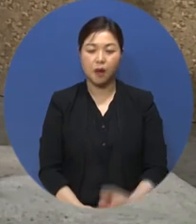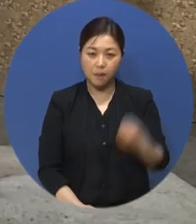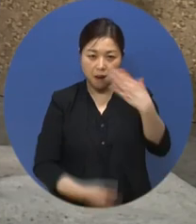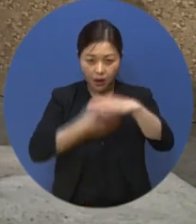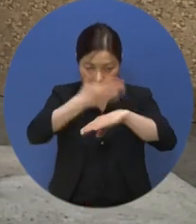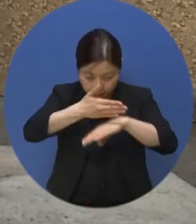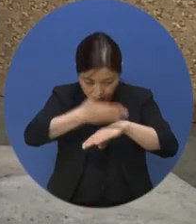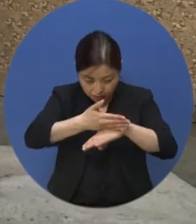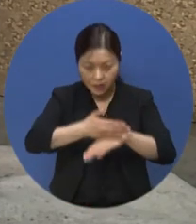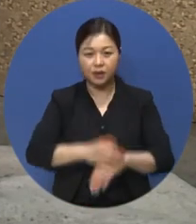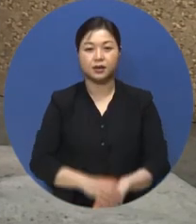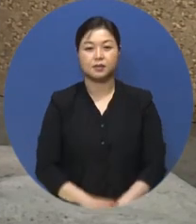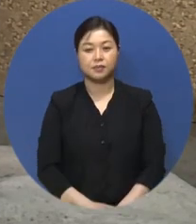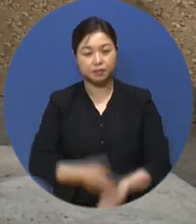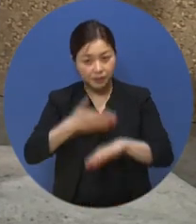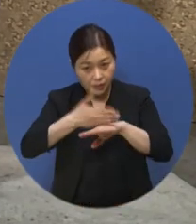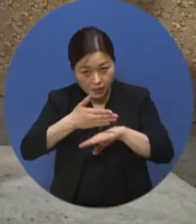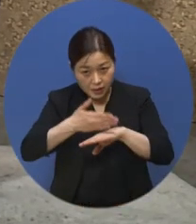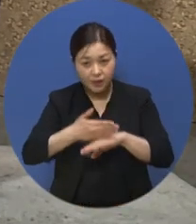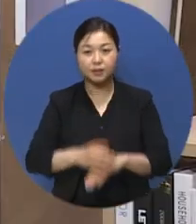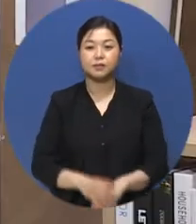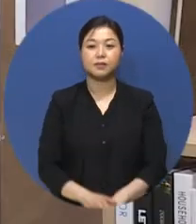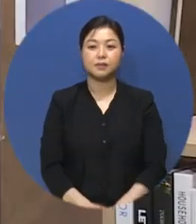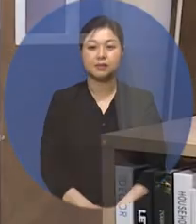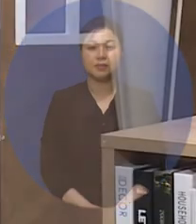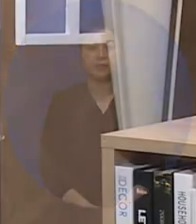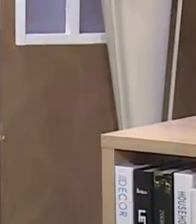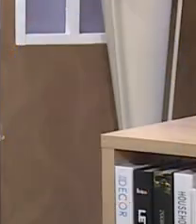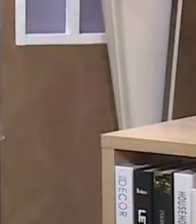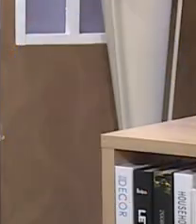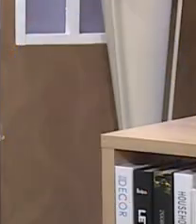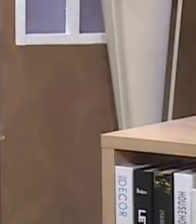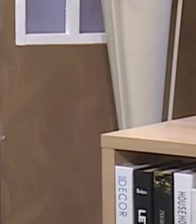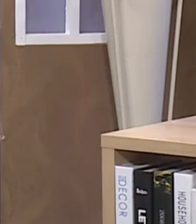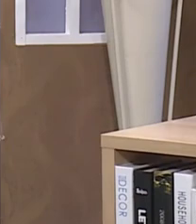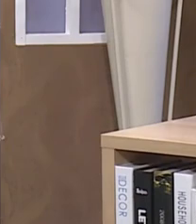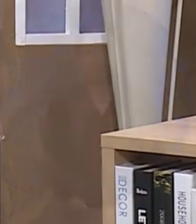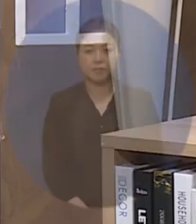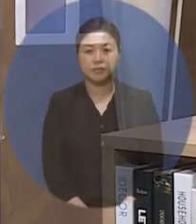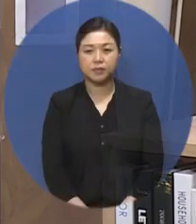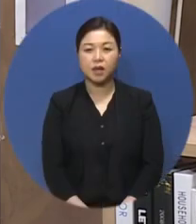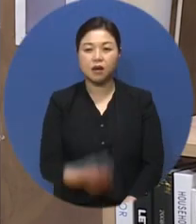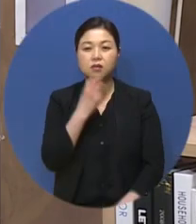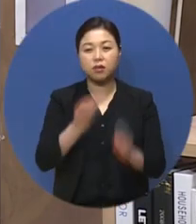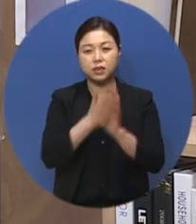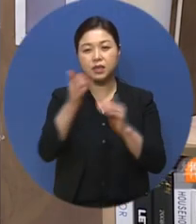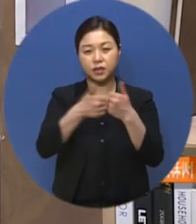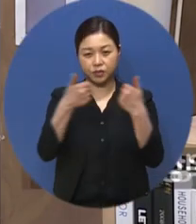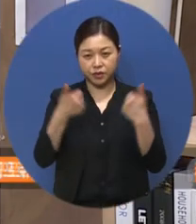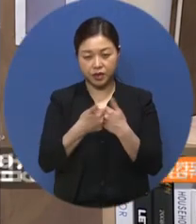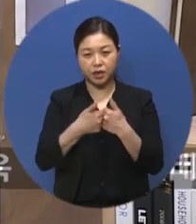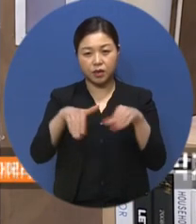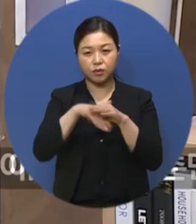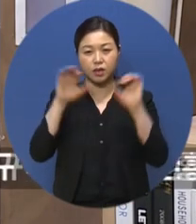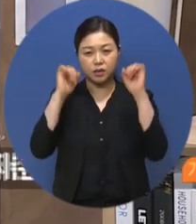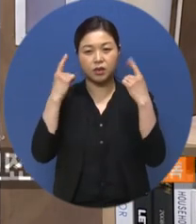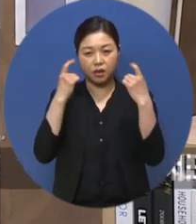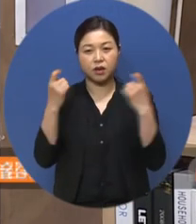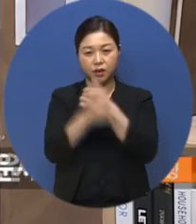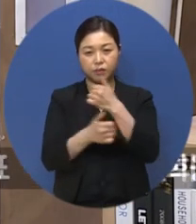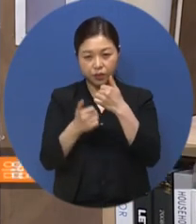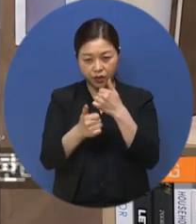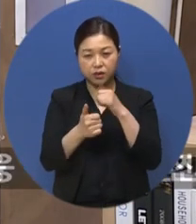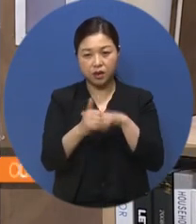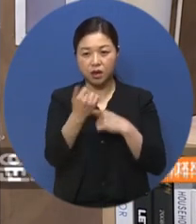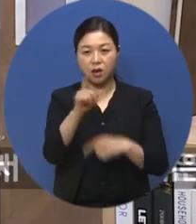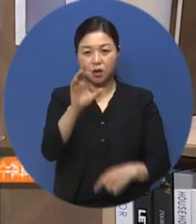감사합니다. 고맙습니다. 네, 지금까지 서울시의회 문화체육관광위원회 황규복 위원장님과